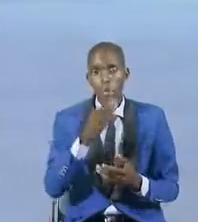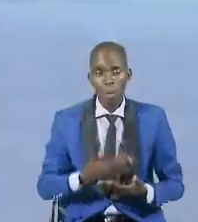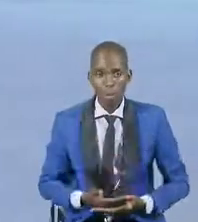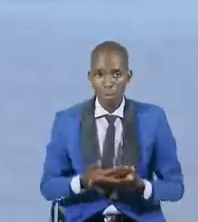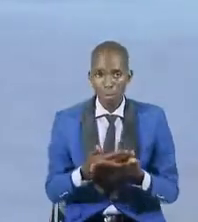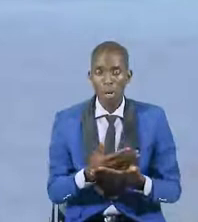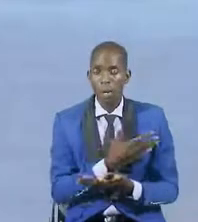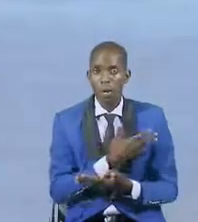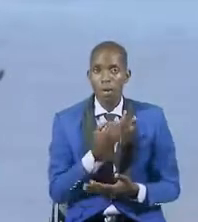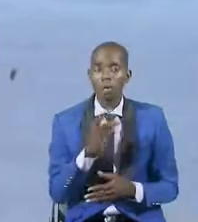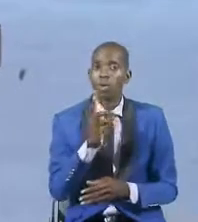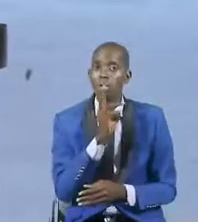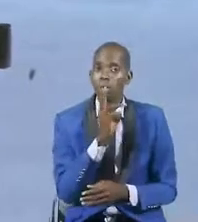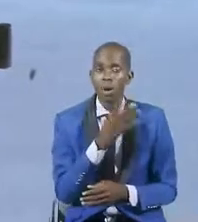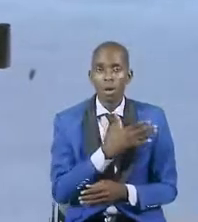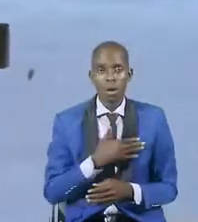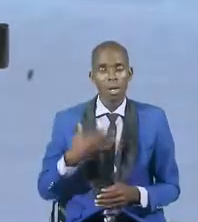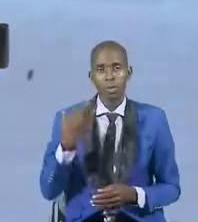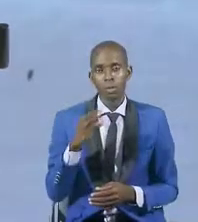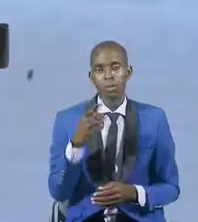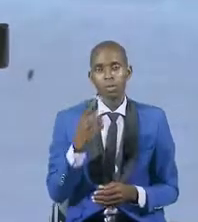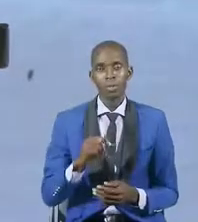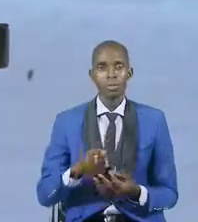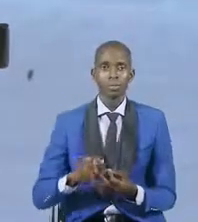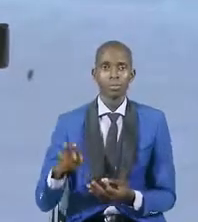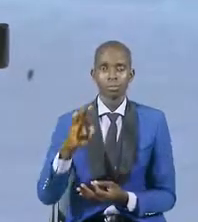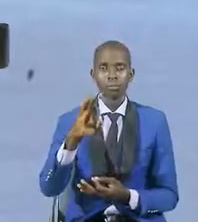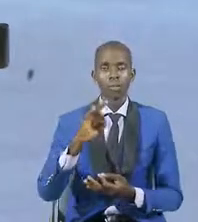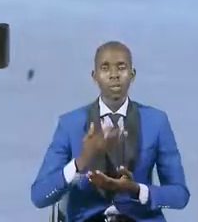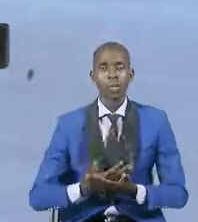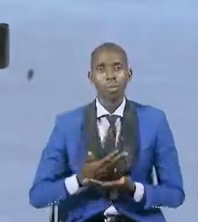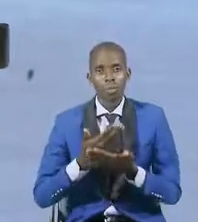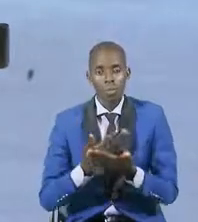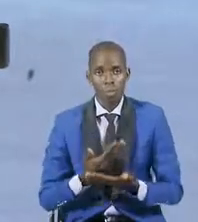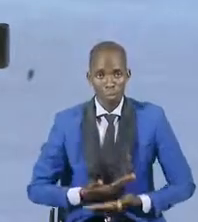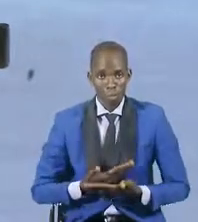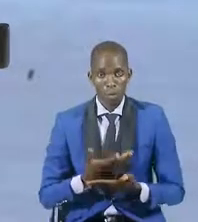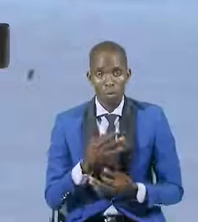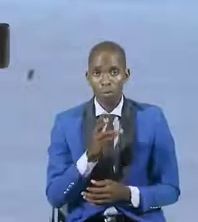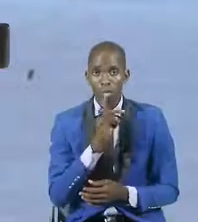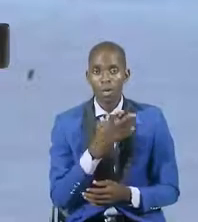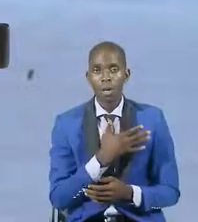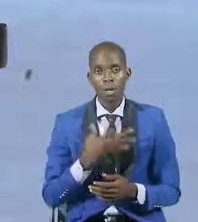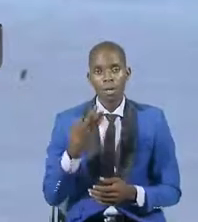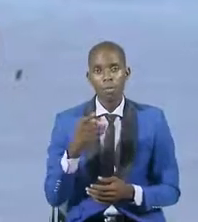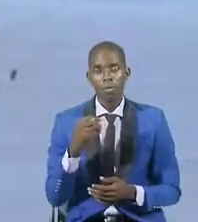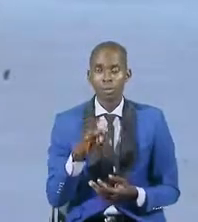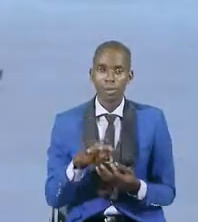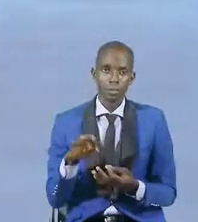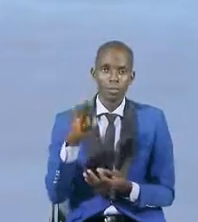si un homme ne naît d'eau et d'esprit, oui, né d'eau et